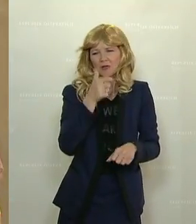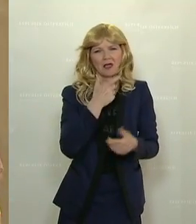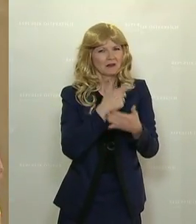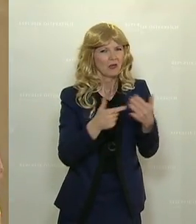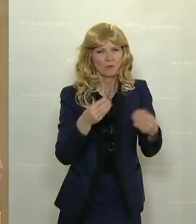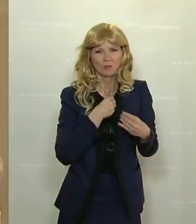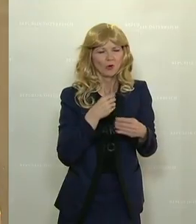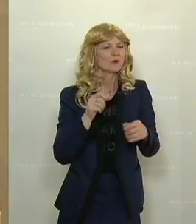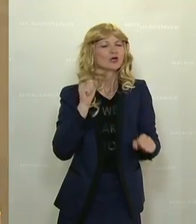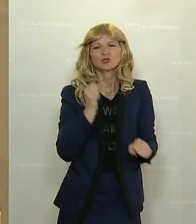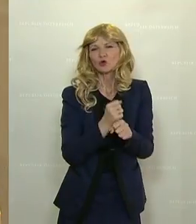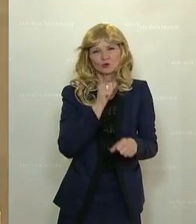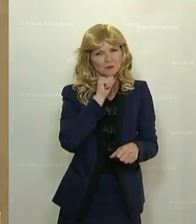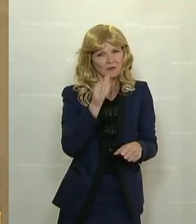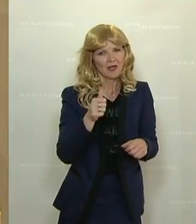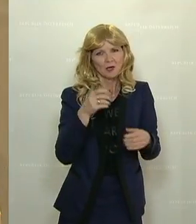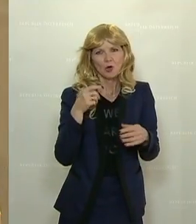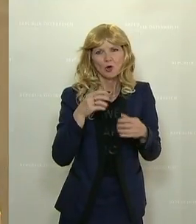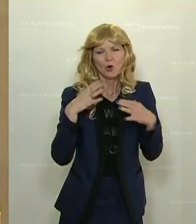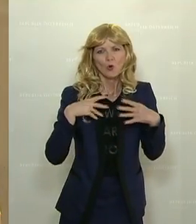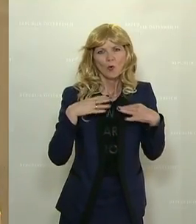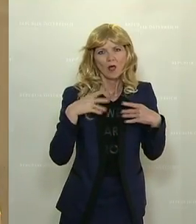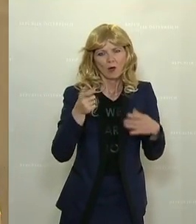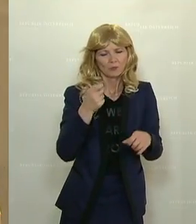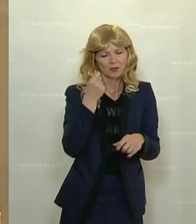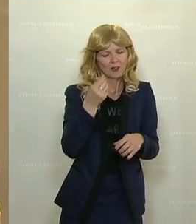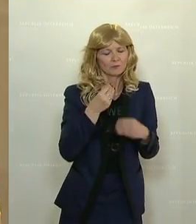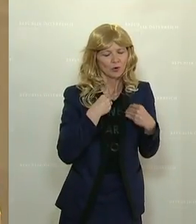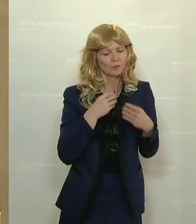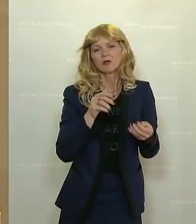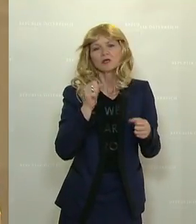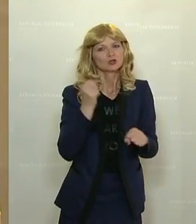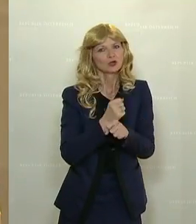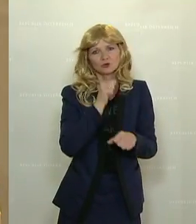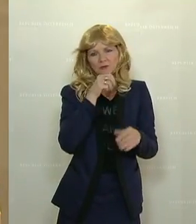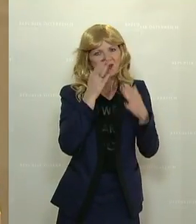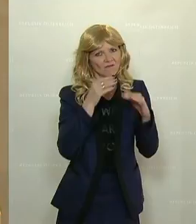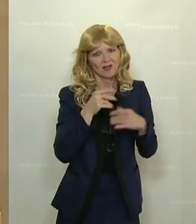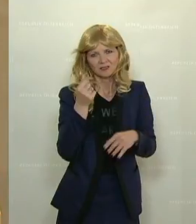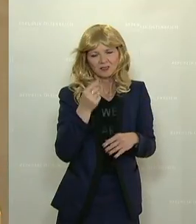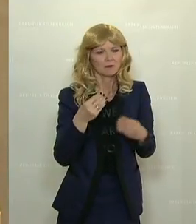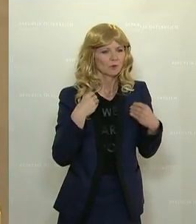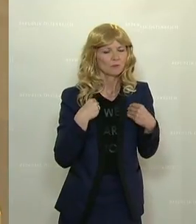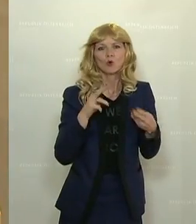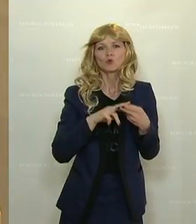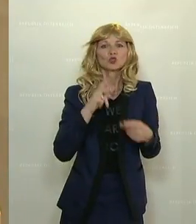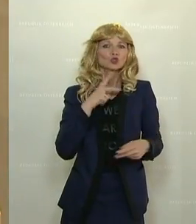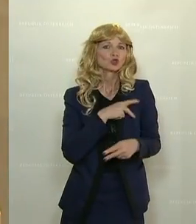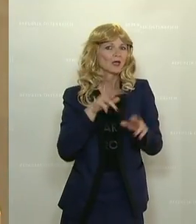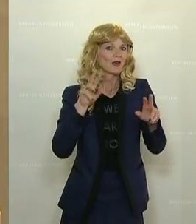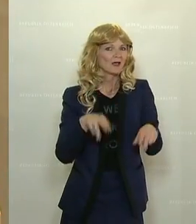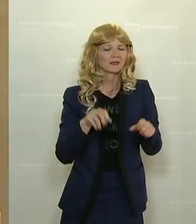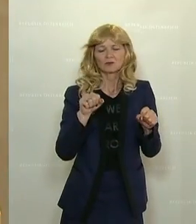keinen Urlaubszuschuss bekommen, trotzdem kein Weihnachtsgeld bekommen und sozialversicherungsrechtlich nicht abgesichert sind, also auch keinen Anspruch